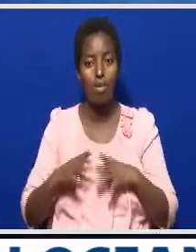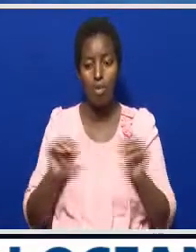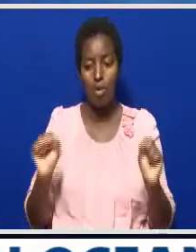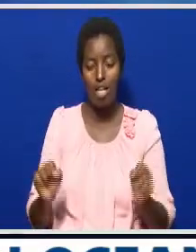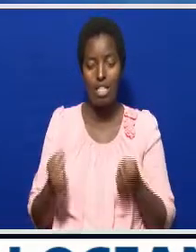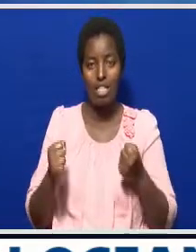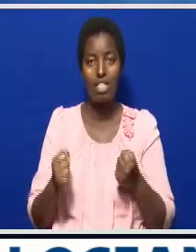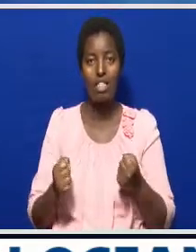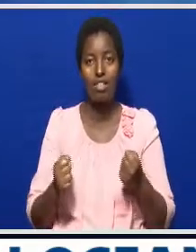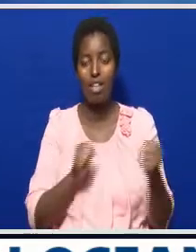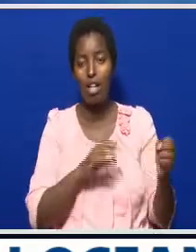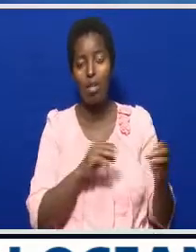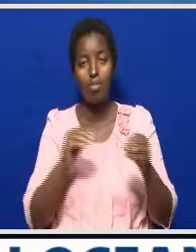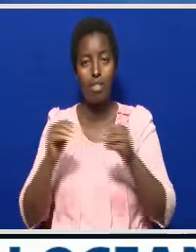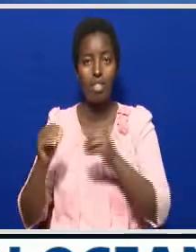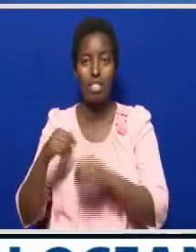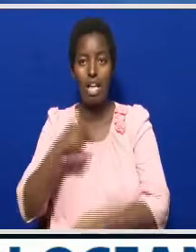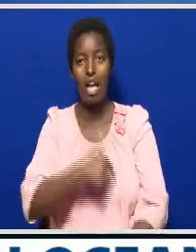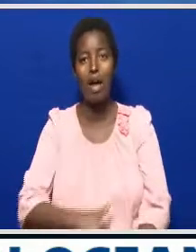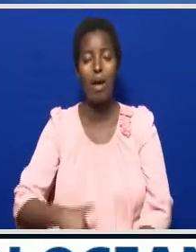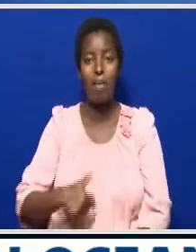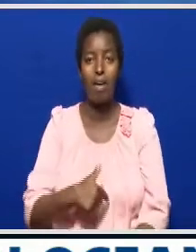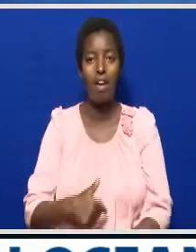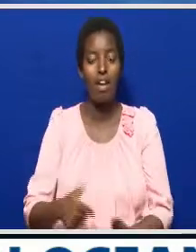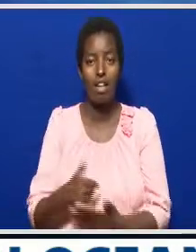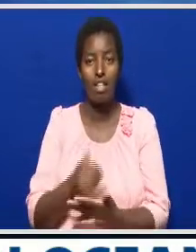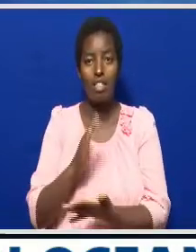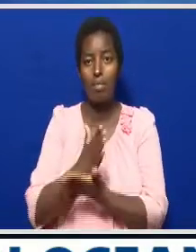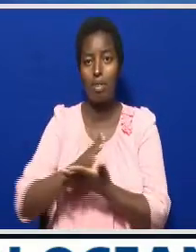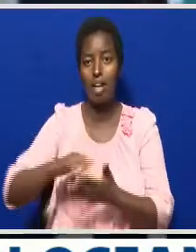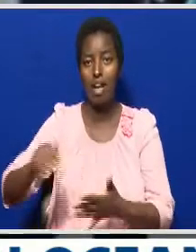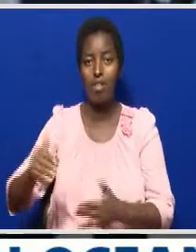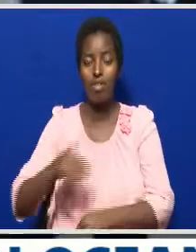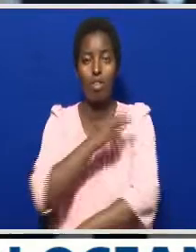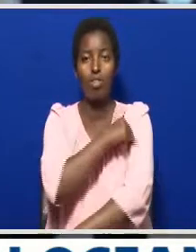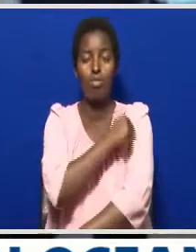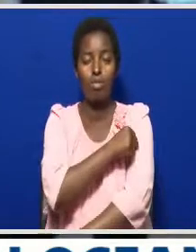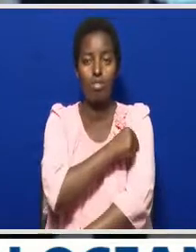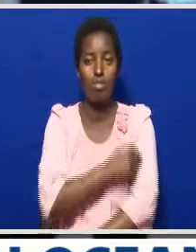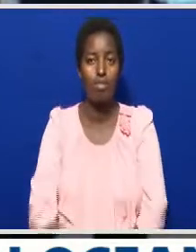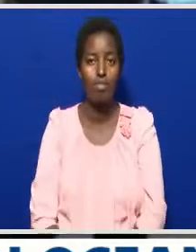were rescued and taken to the Malindi Sub-County Hospital.